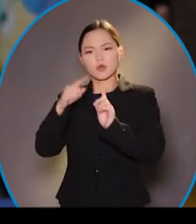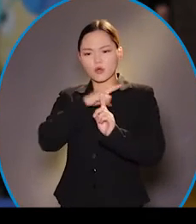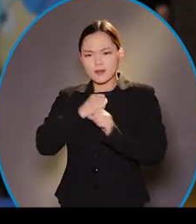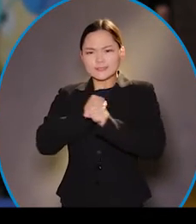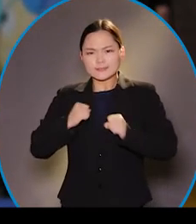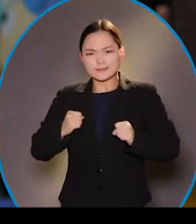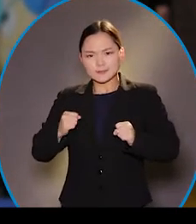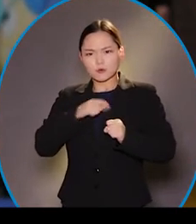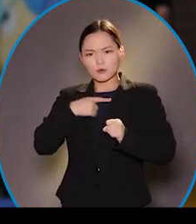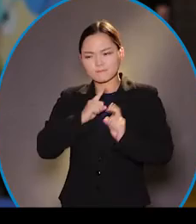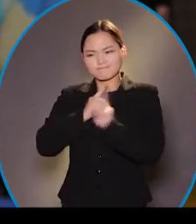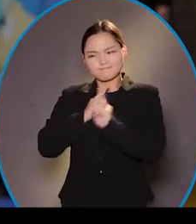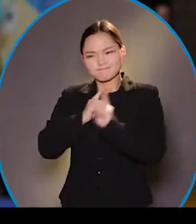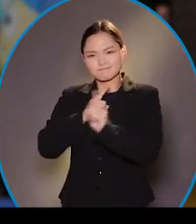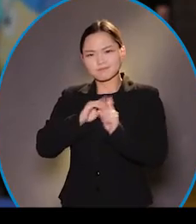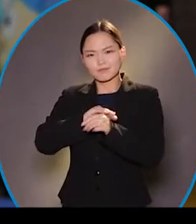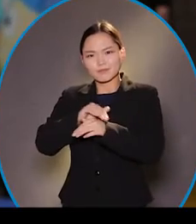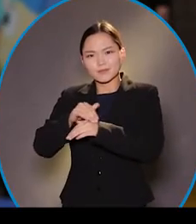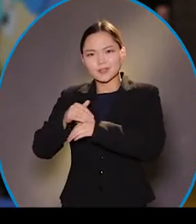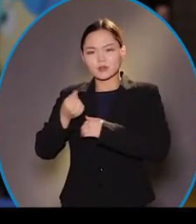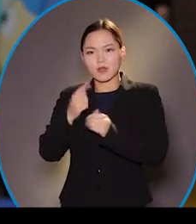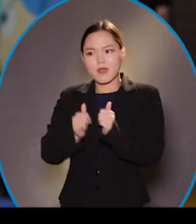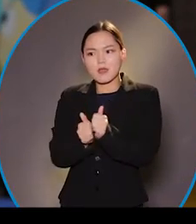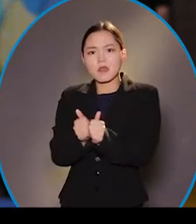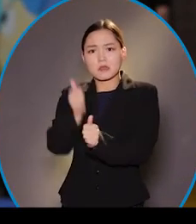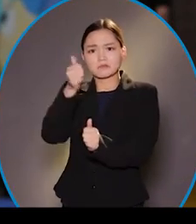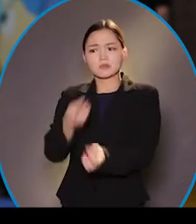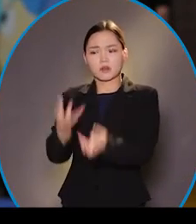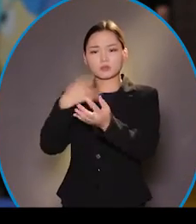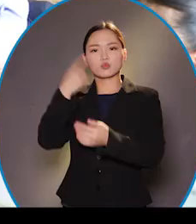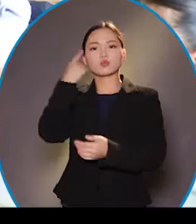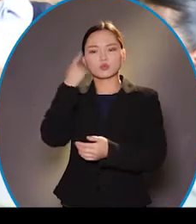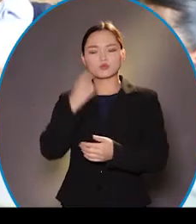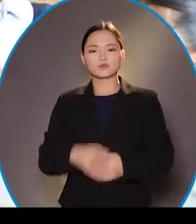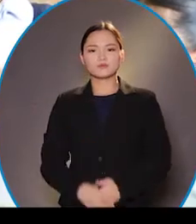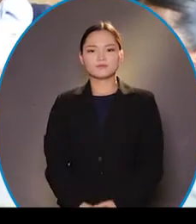хичээгээд тэгээд өөрийгөө аваа ахиц дэвшил гарна гэж би боддог.